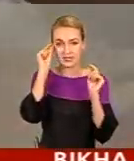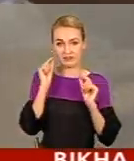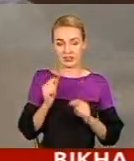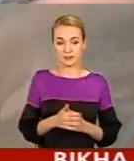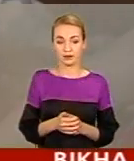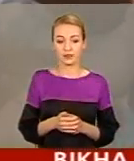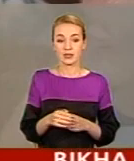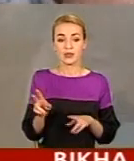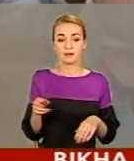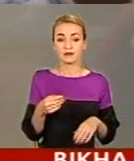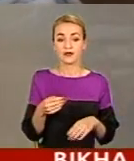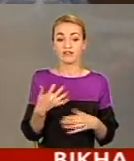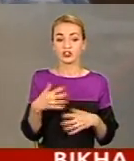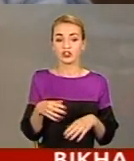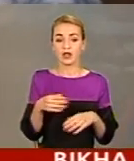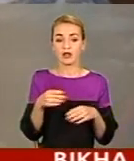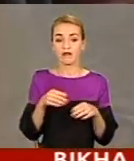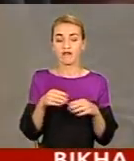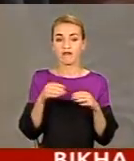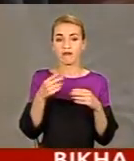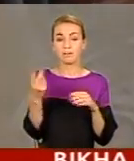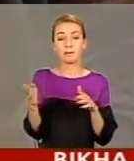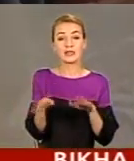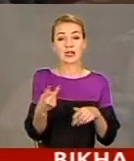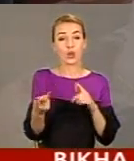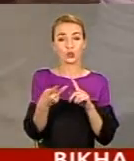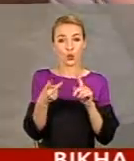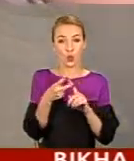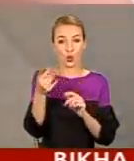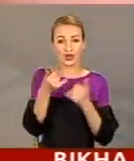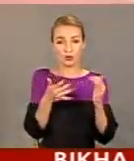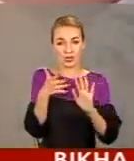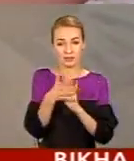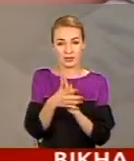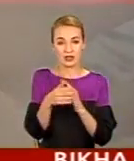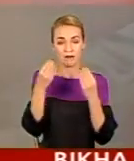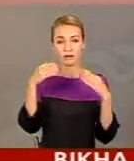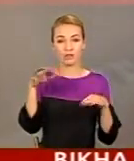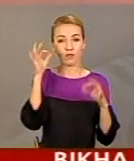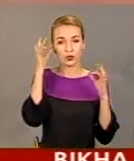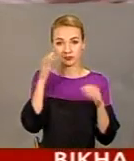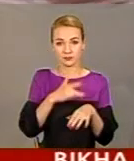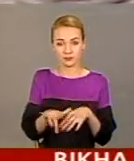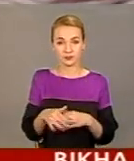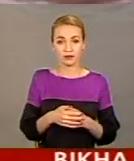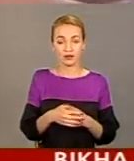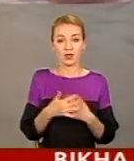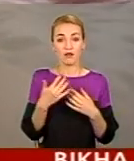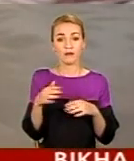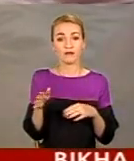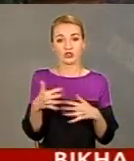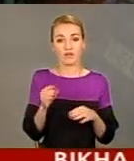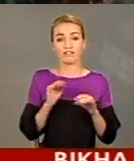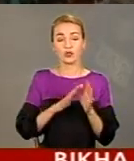2-го блоку хіміотерапії у нас вже випали і вії, і брови, і коски. А це вже відколи ось ми вдома, то в нього вже й коски відросли, війки,